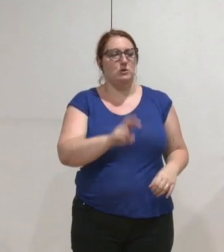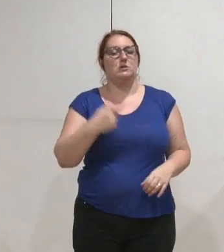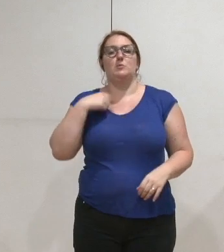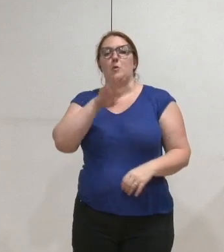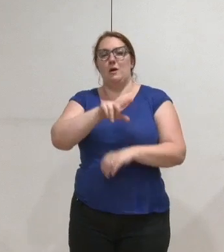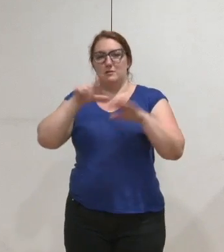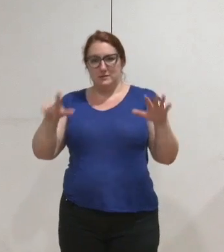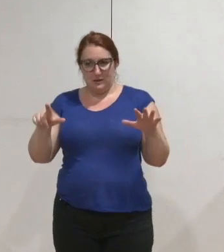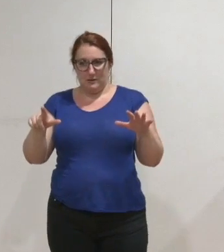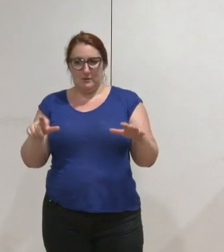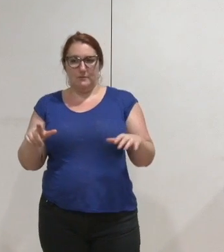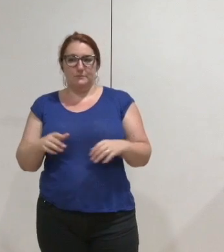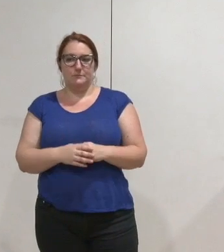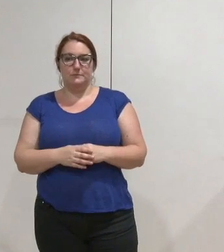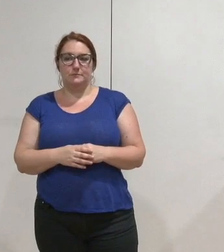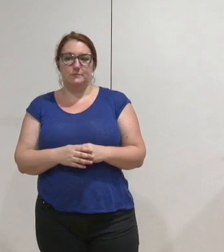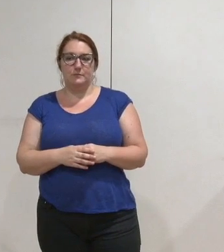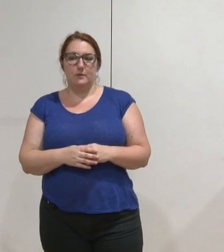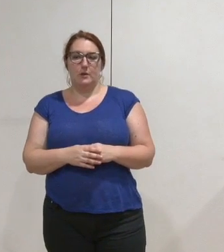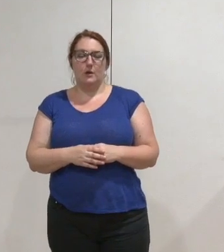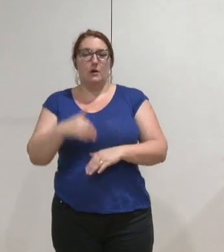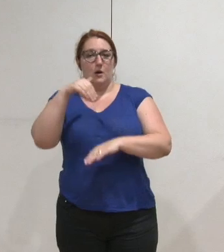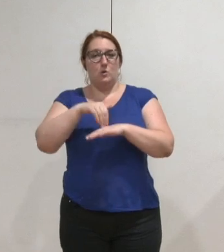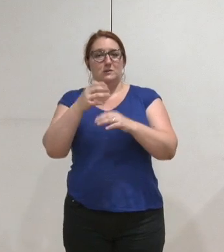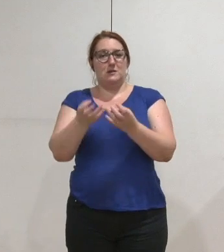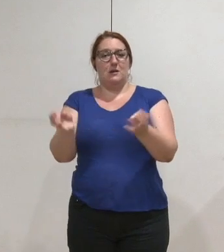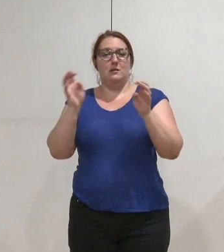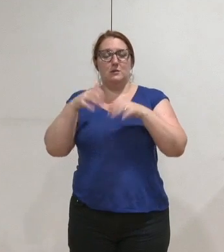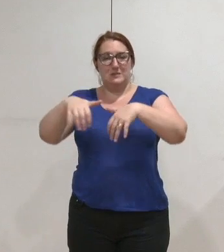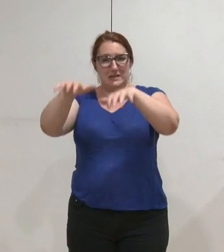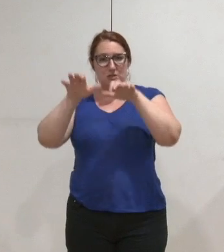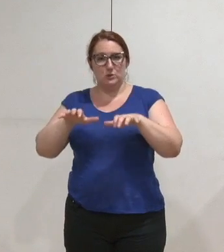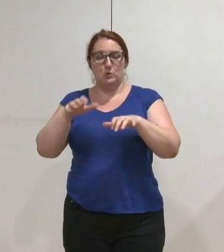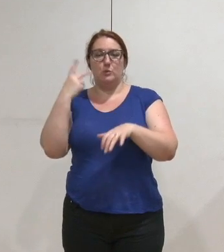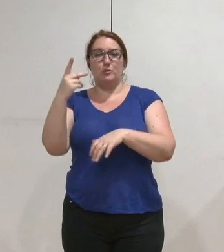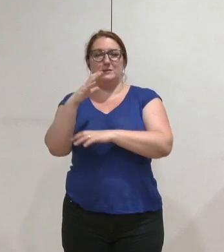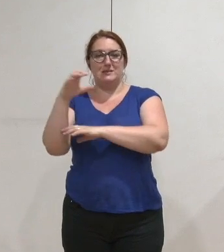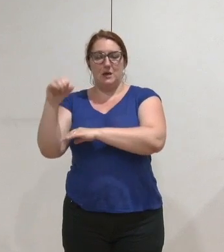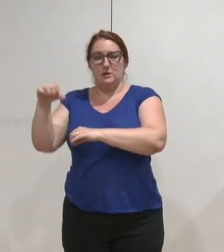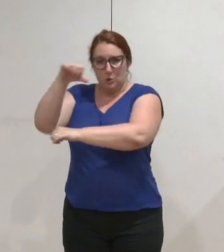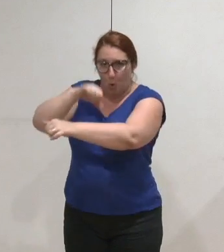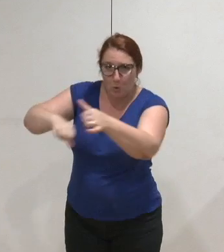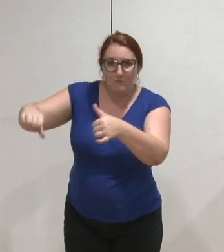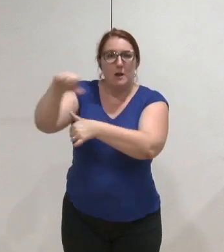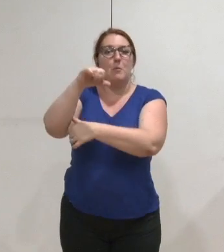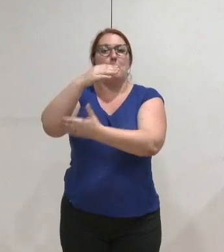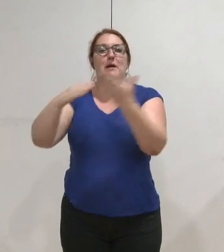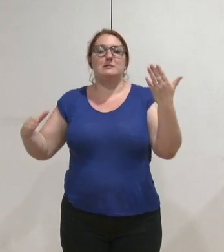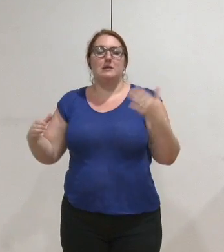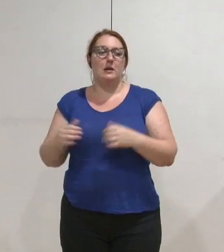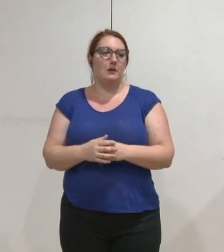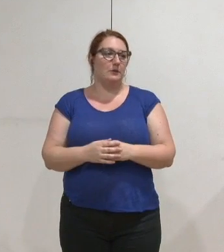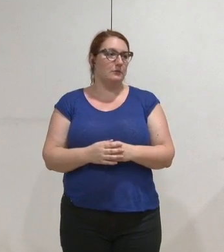47 il s'agit du renouvellement partiel du conseil d'administration du Centre Communal d'Action Sociale et nous